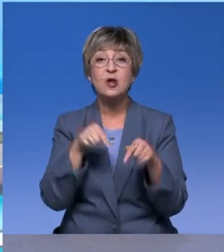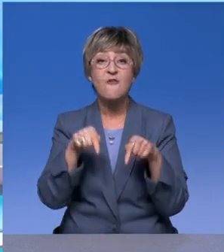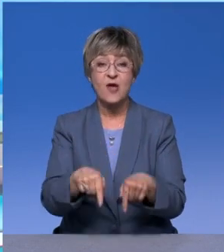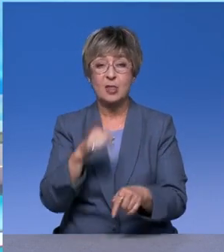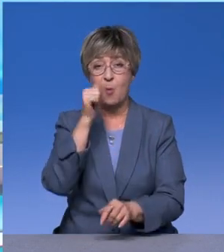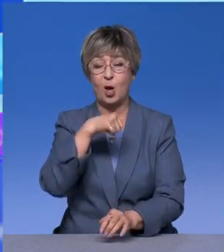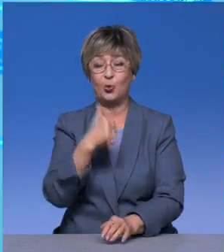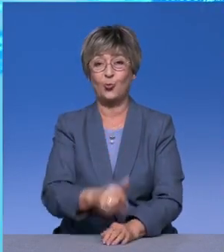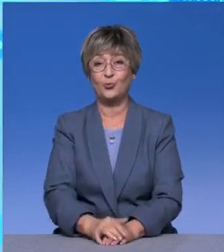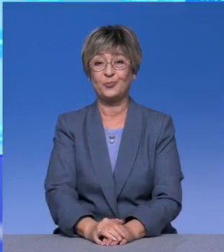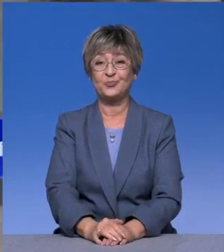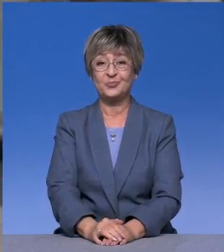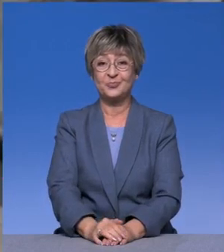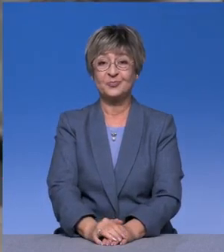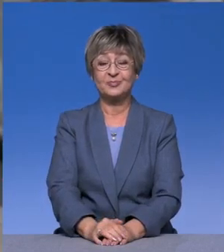отвечали.